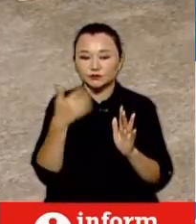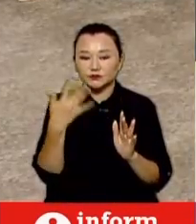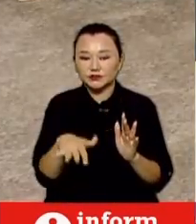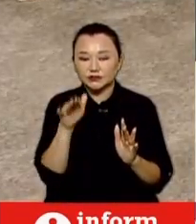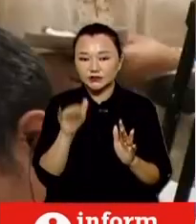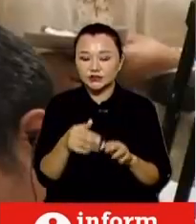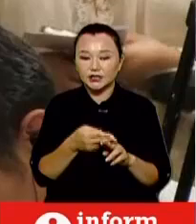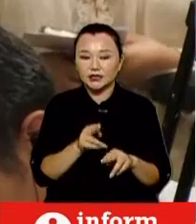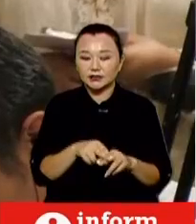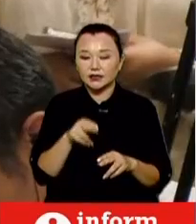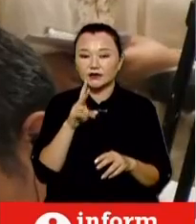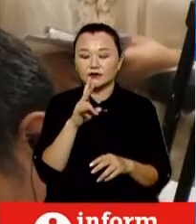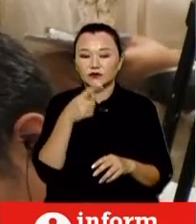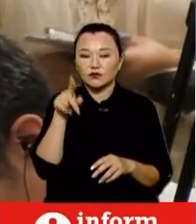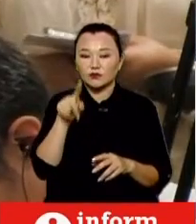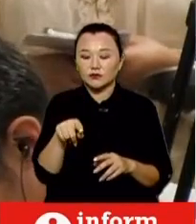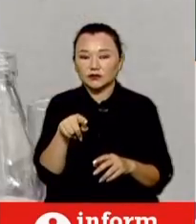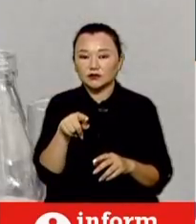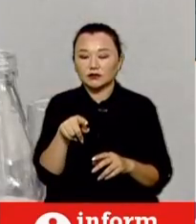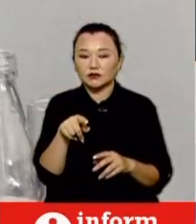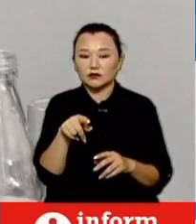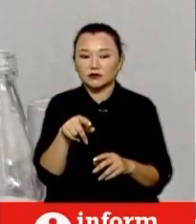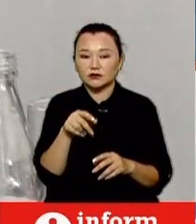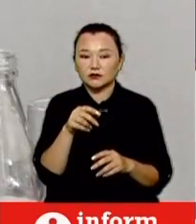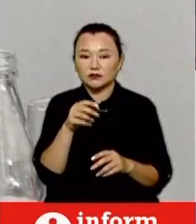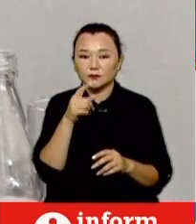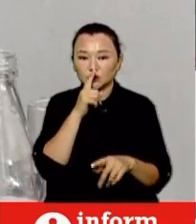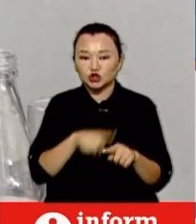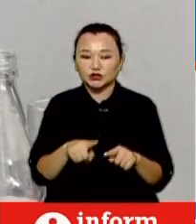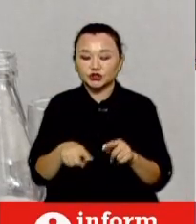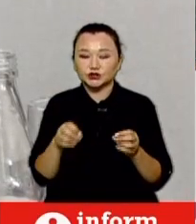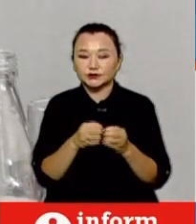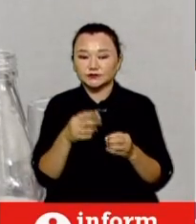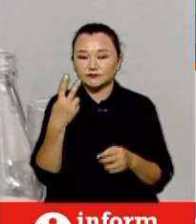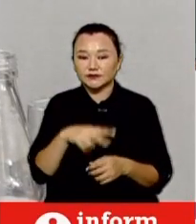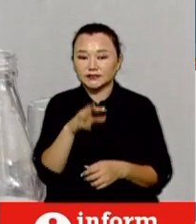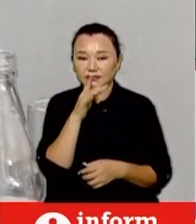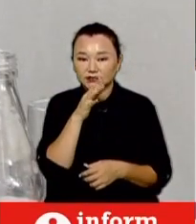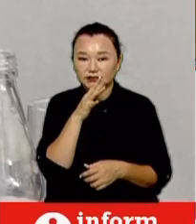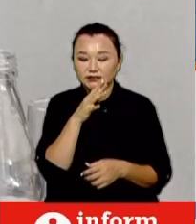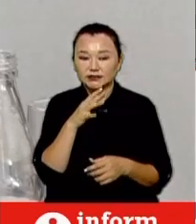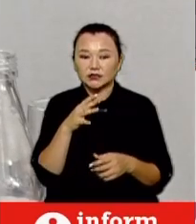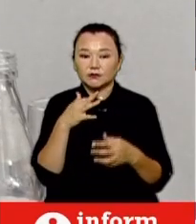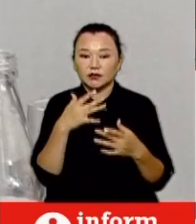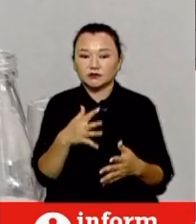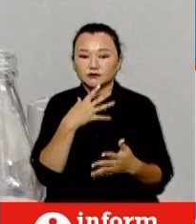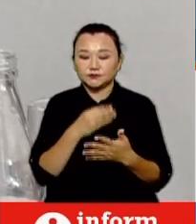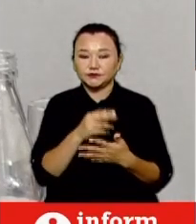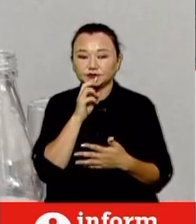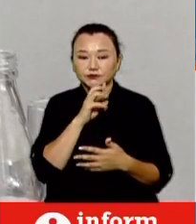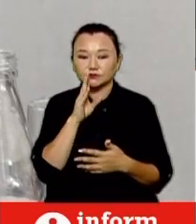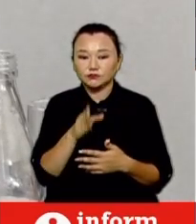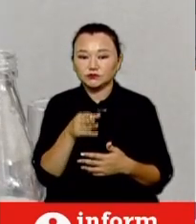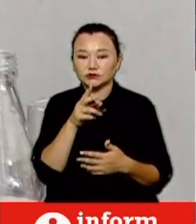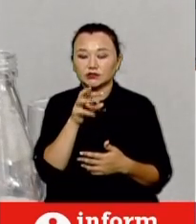тысяч – это номинал производства на секторных заводах. В ближайшие 10-20 лет потребность в авиационном керосине составит